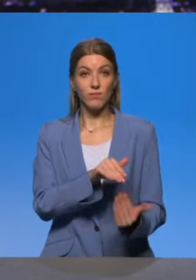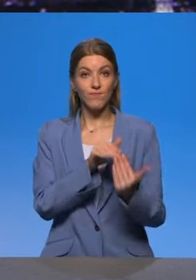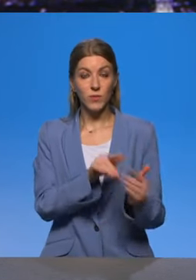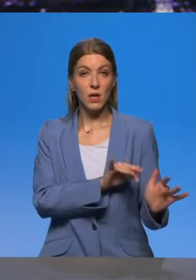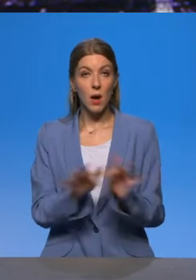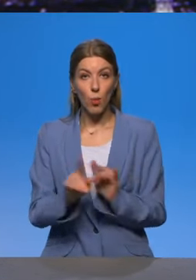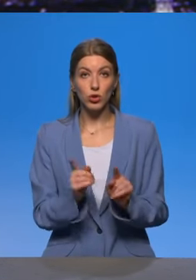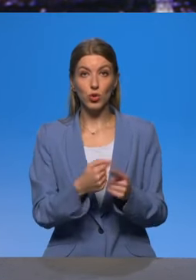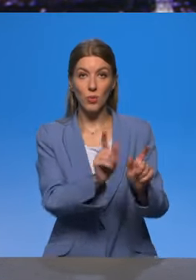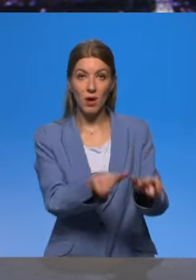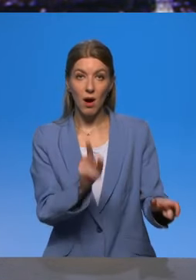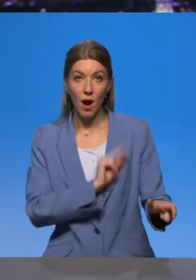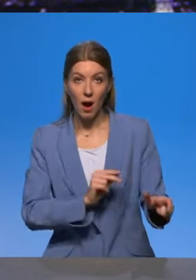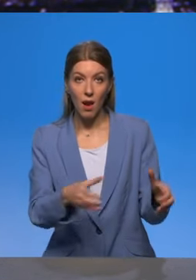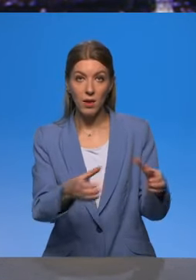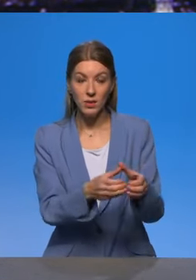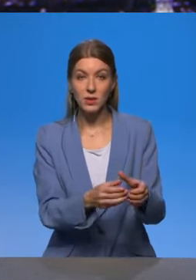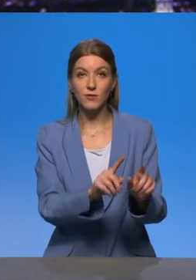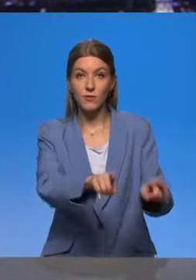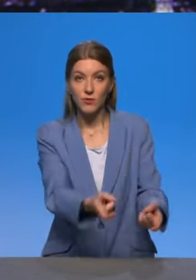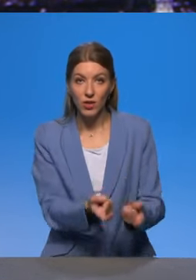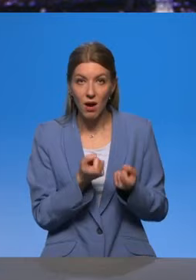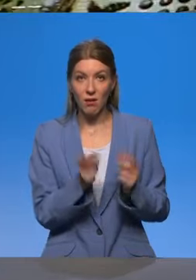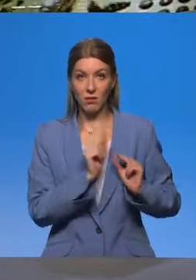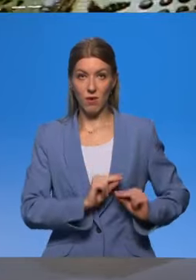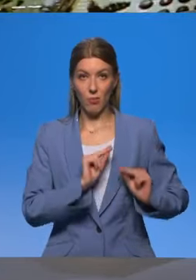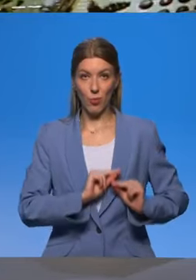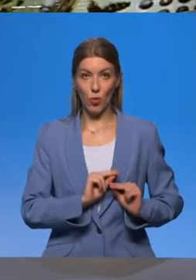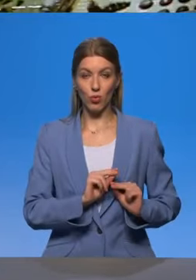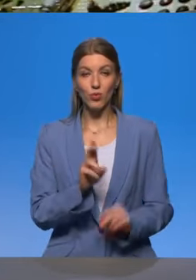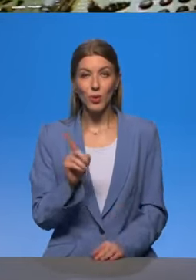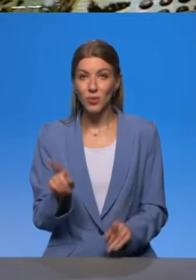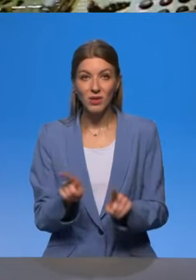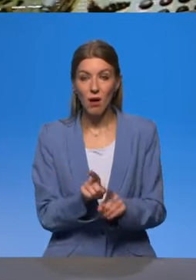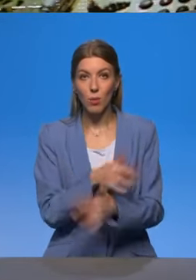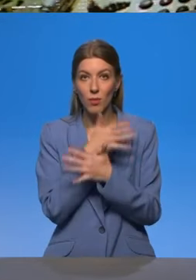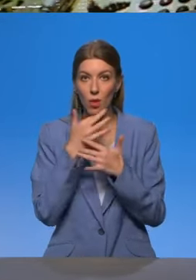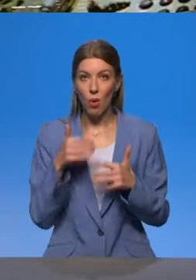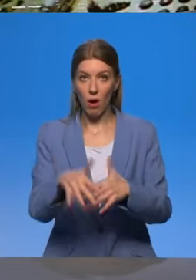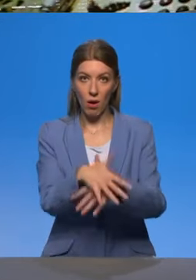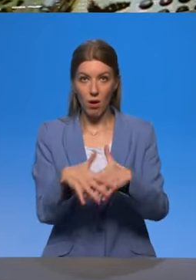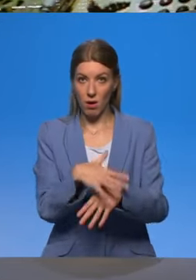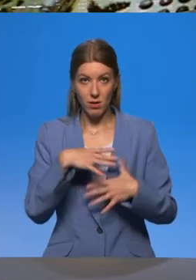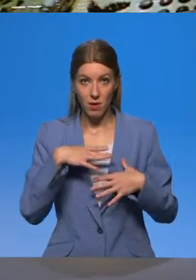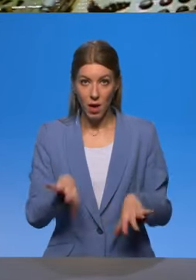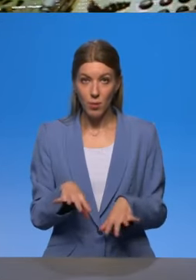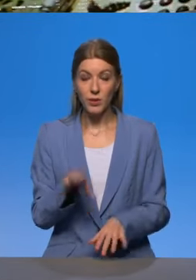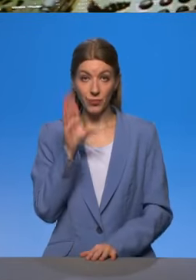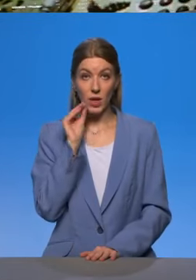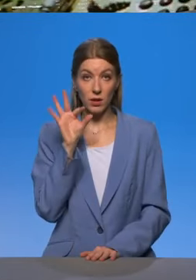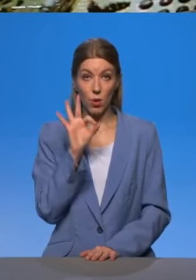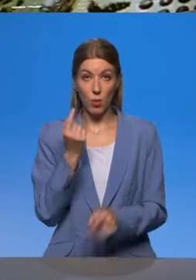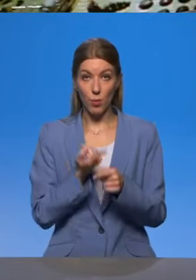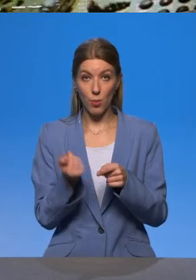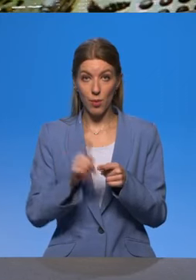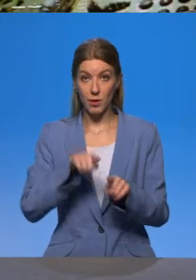персонала, то и его не было бы столько много, потому что когда об этом говорят, еще понимаешь, что вот говорят о